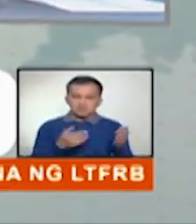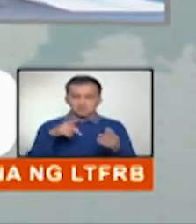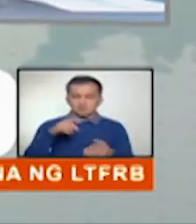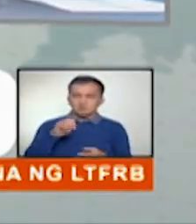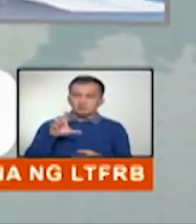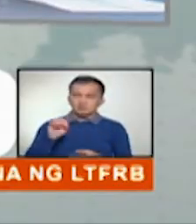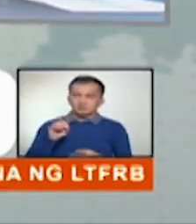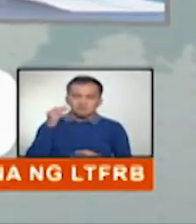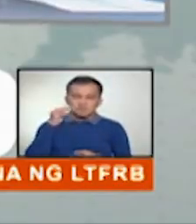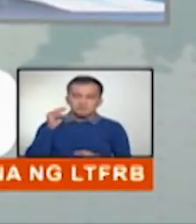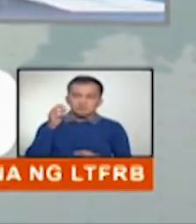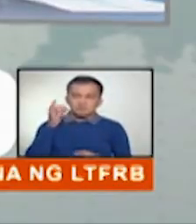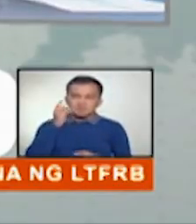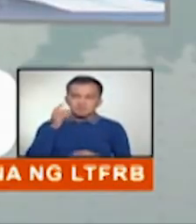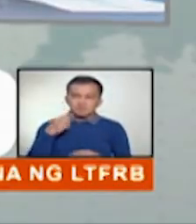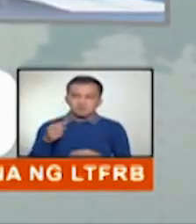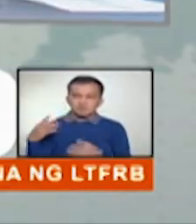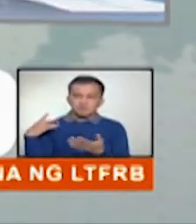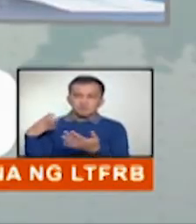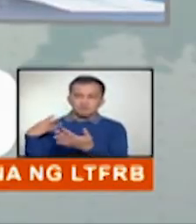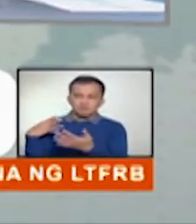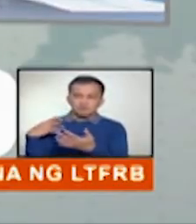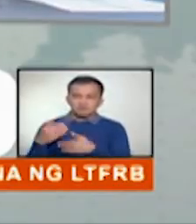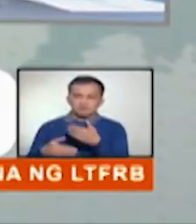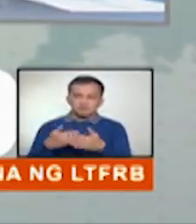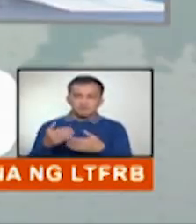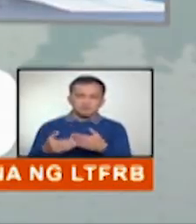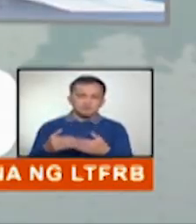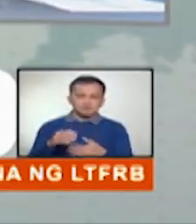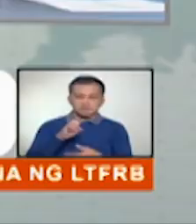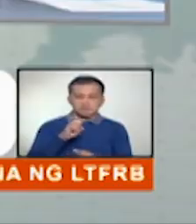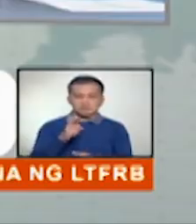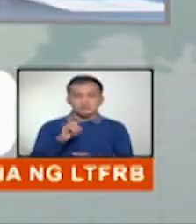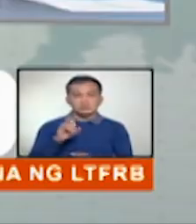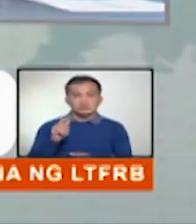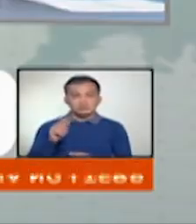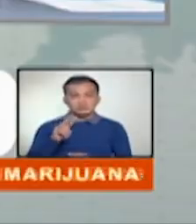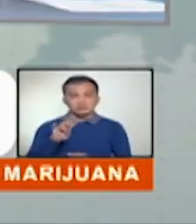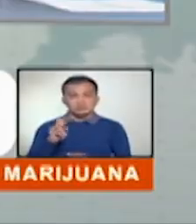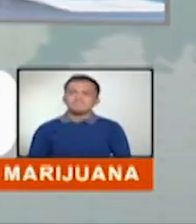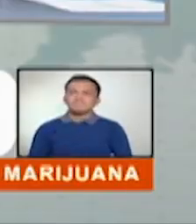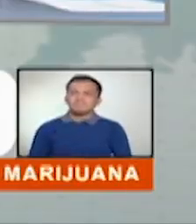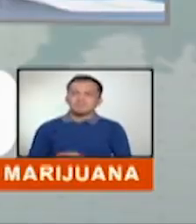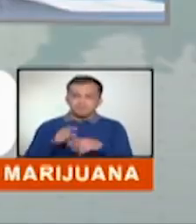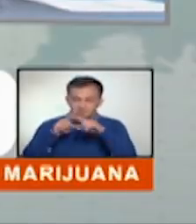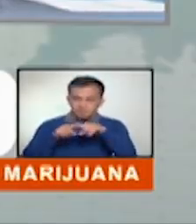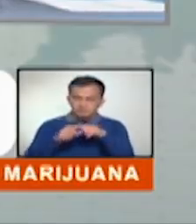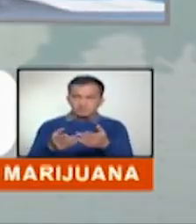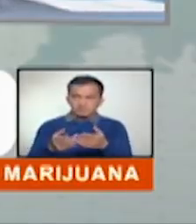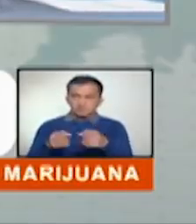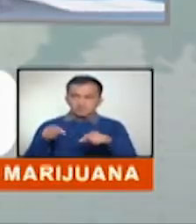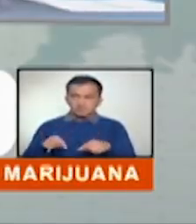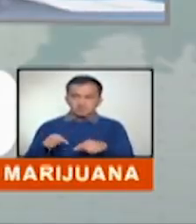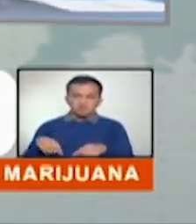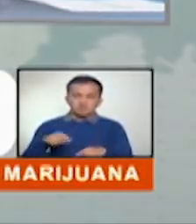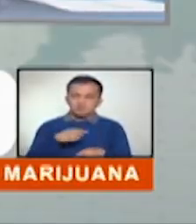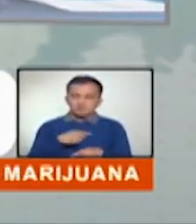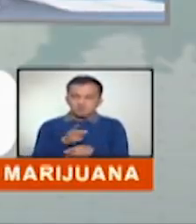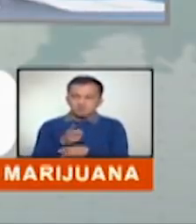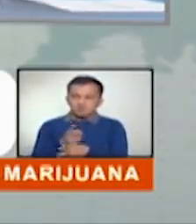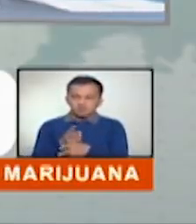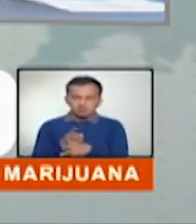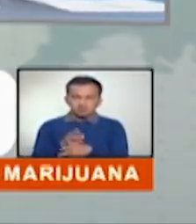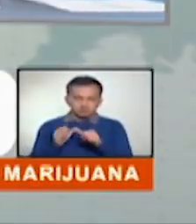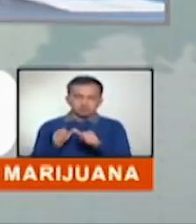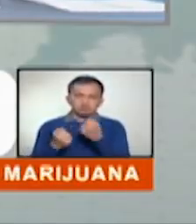polo si Ma'am Yorisa at habang nag-aantay doon ay pinoproseso na raw ang kanyang exit visa. Makakaasa po kayo na amin po ito